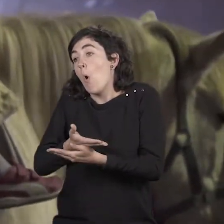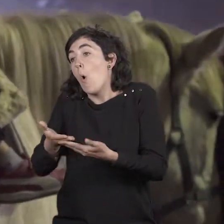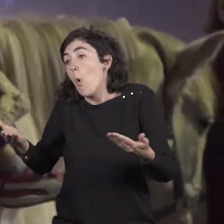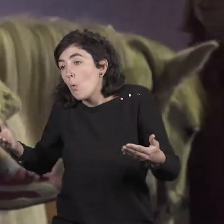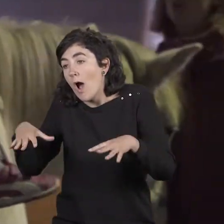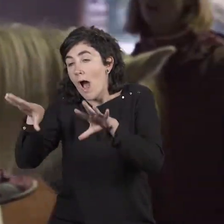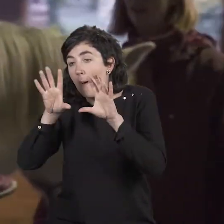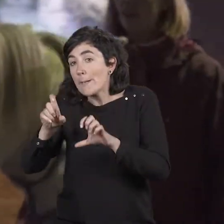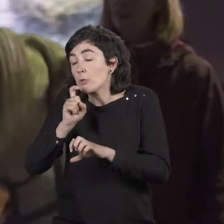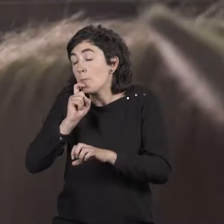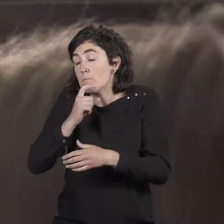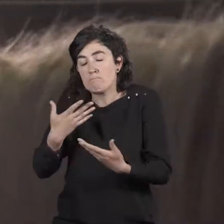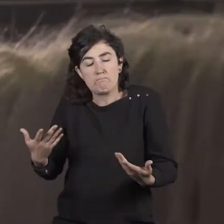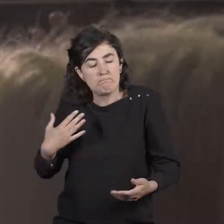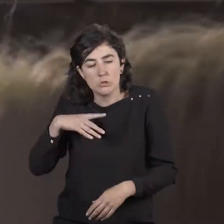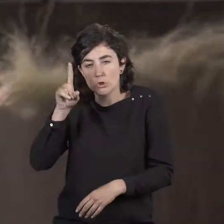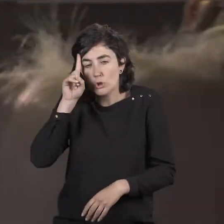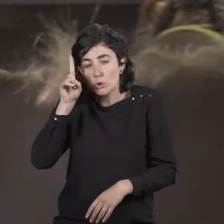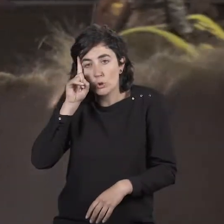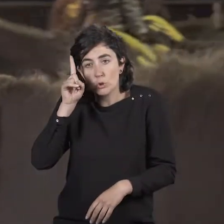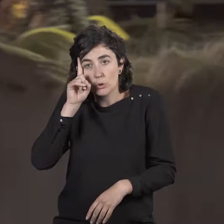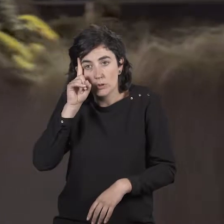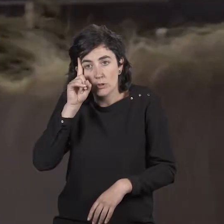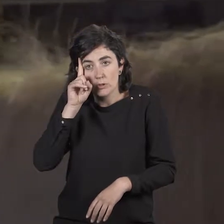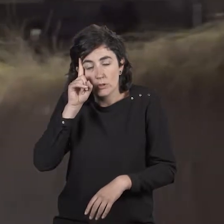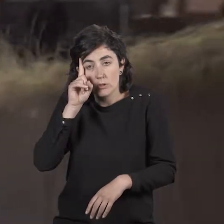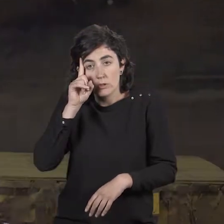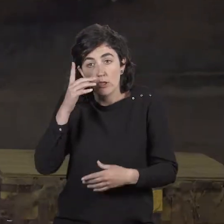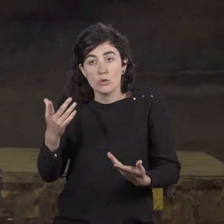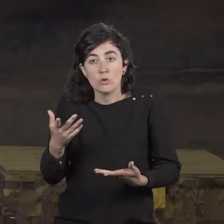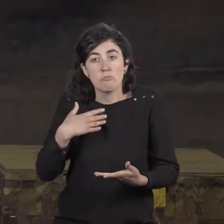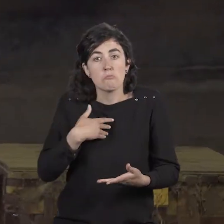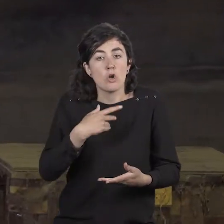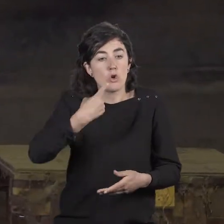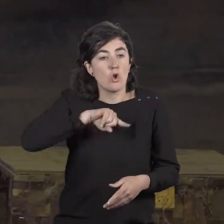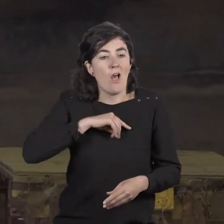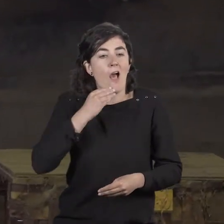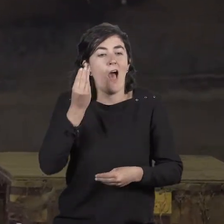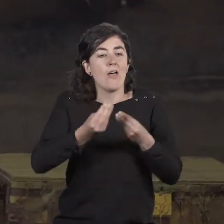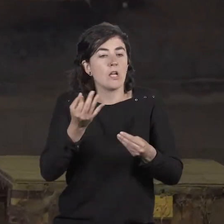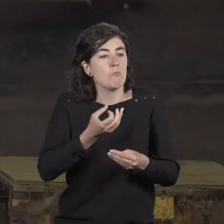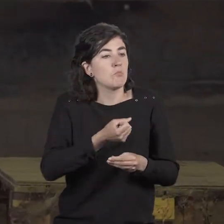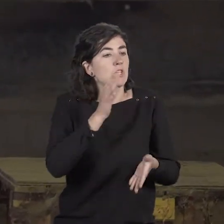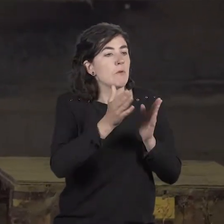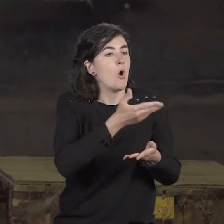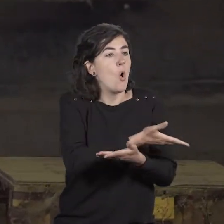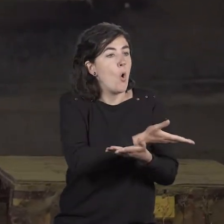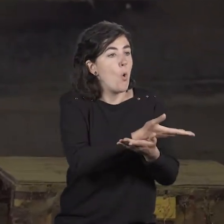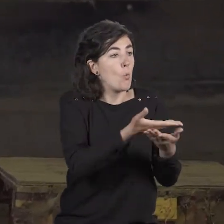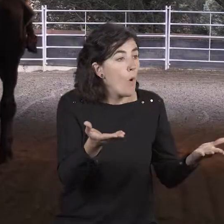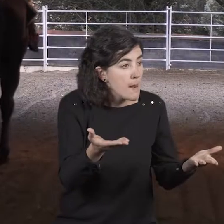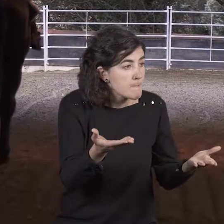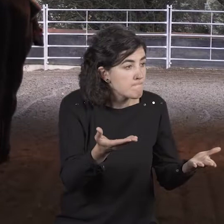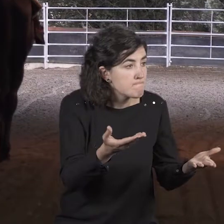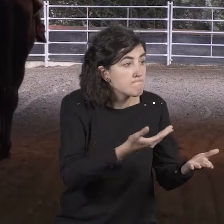edo karakterra nola joango den, edo bere ikaspena nola joango den, ez dakigu, orduan gutxi gora bera egiten duguna da, saiatu ikusten ze tratamenduak egoten